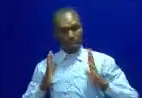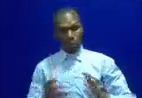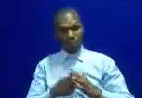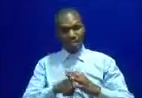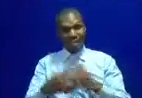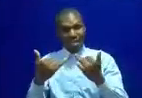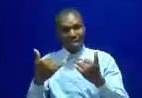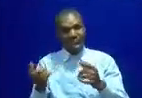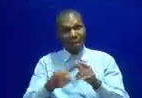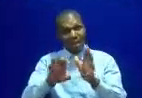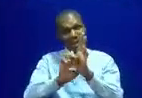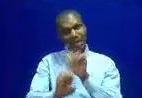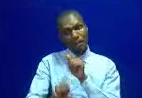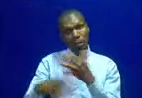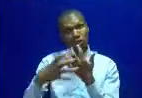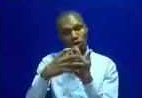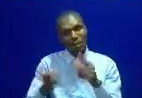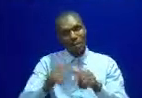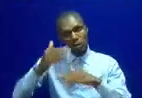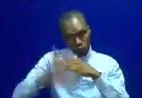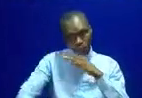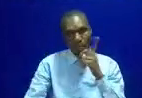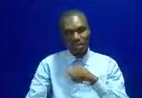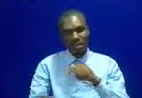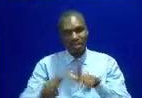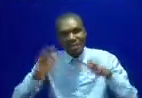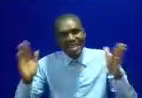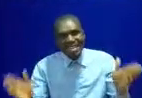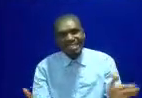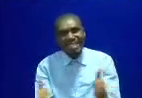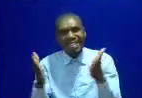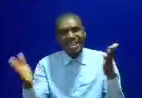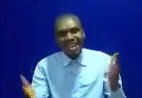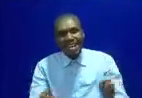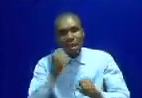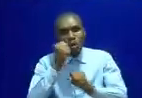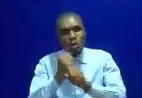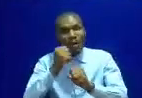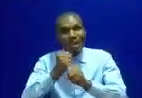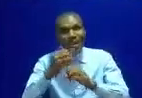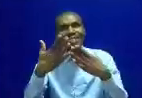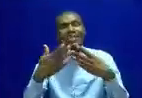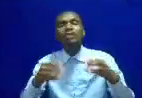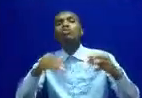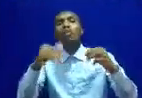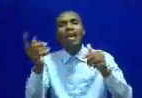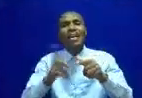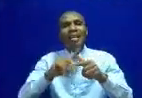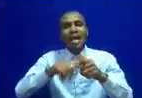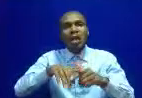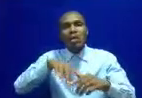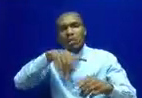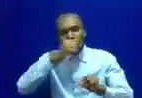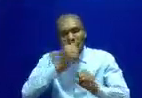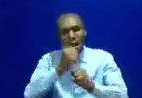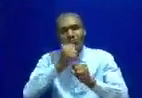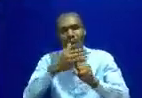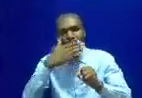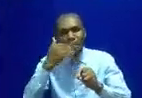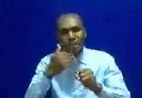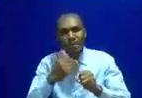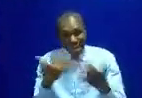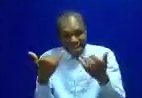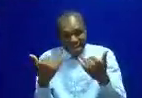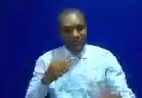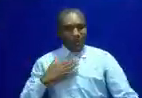lye kisambe ke motige asibase geto gwesona ni namangana yokubagacha nechigasi chingia ende gakia to